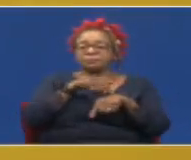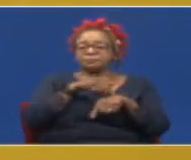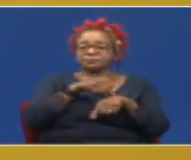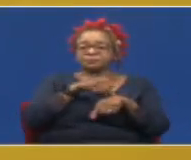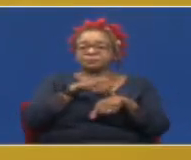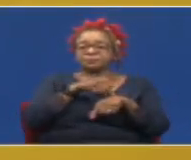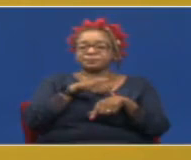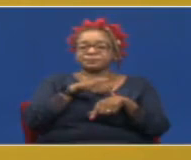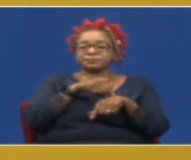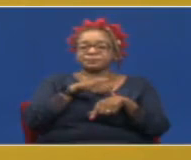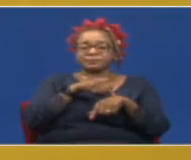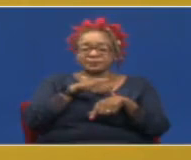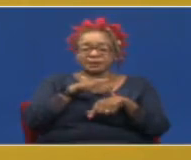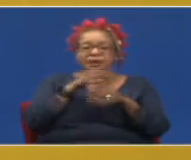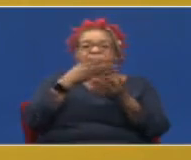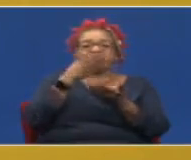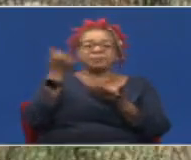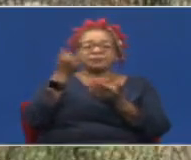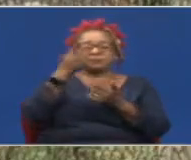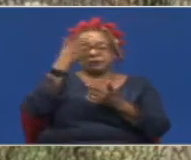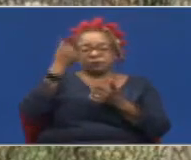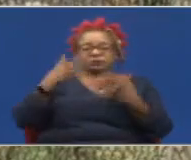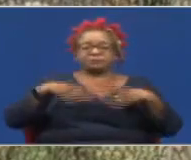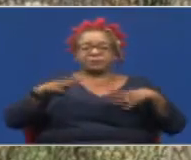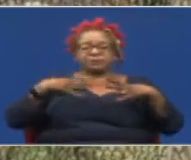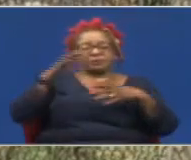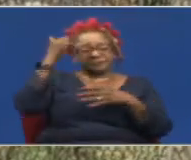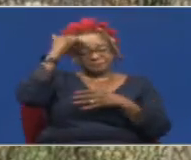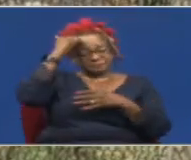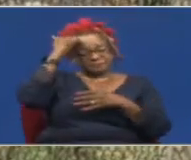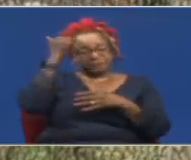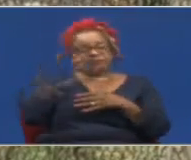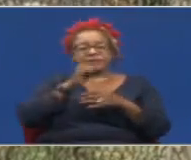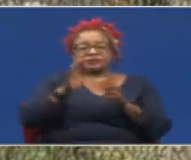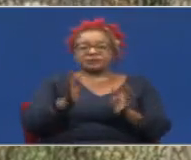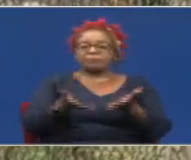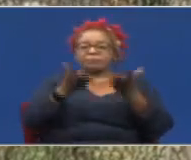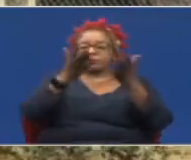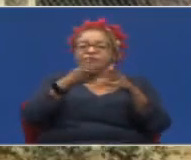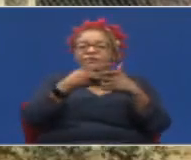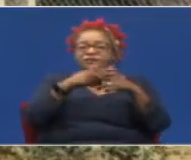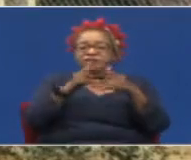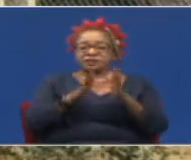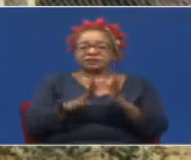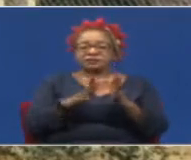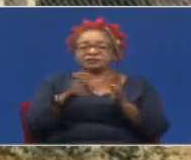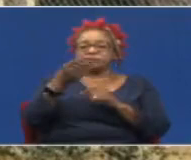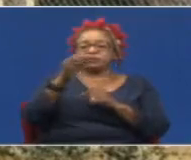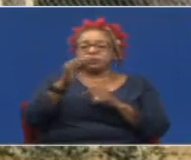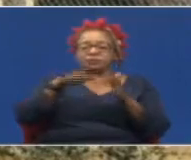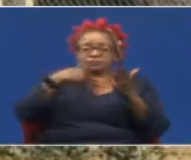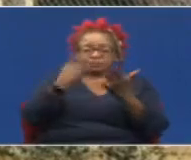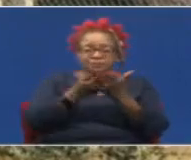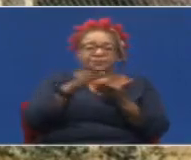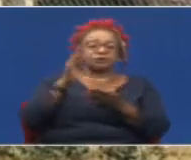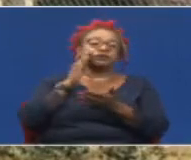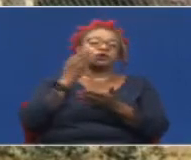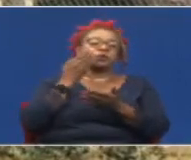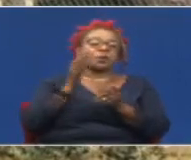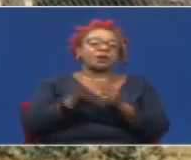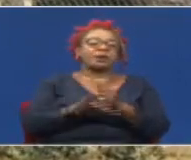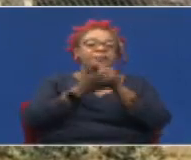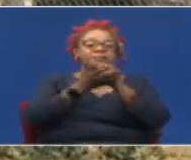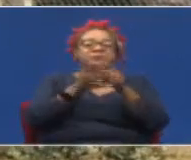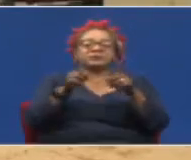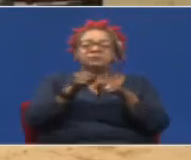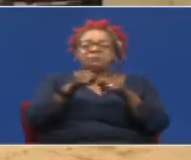wakati huu ndio wakati mzuri sababu watu wamesoma, wameimprove my engineers. So kufika isilo itasaidia, plus hata